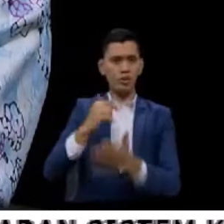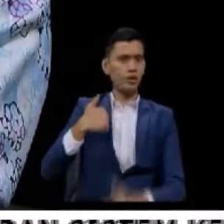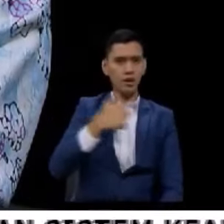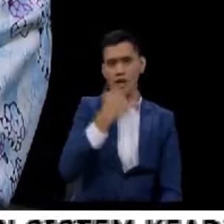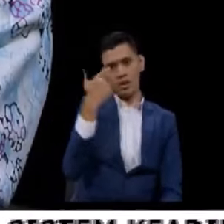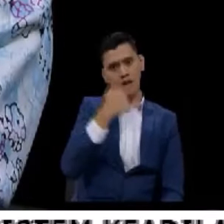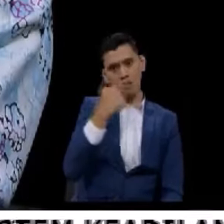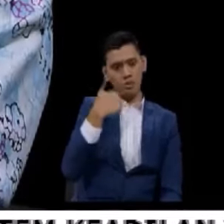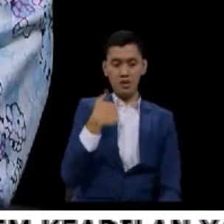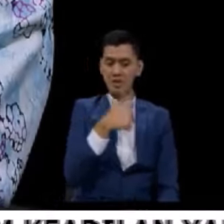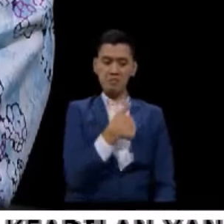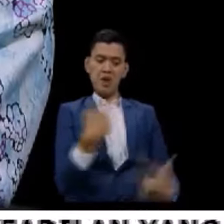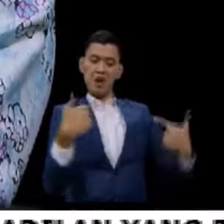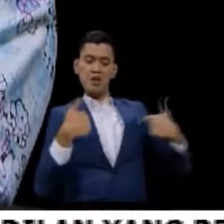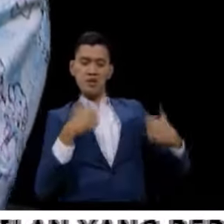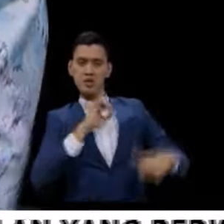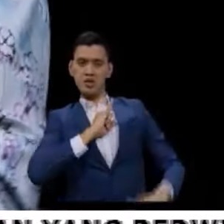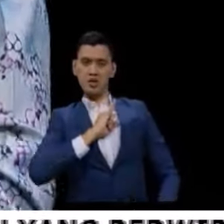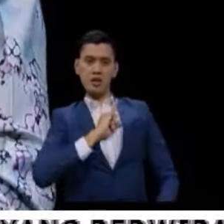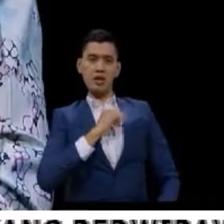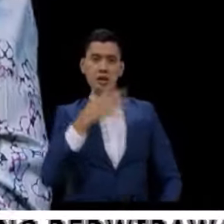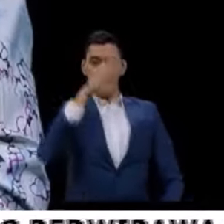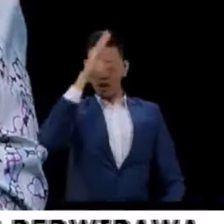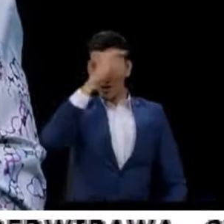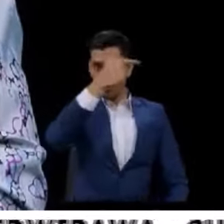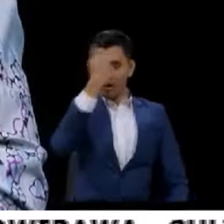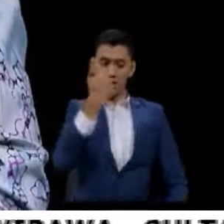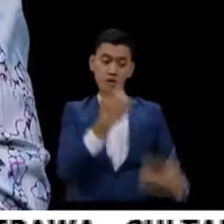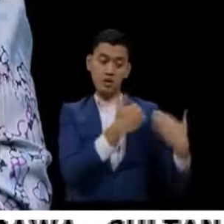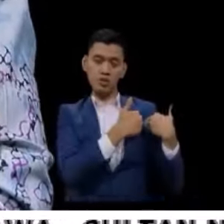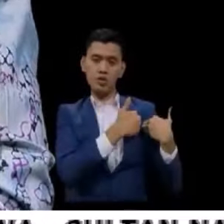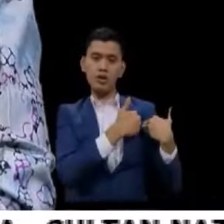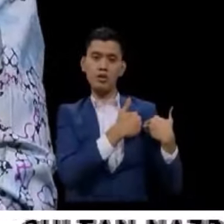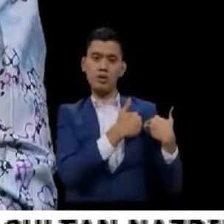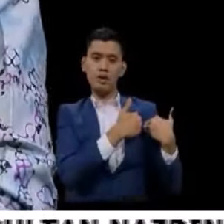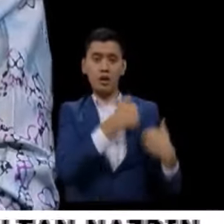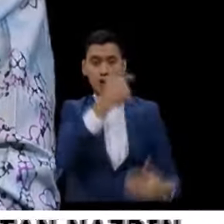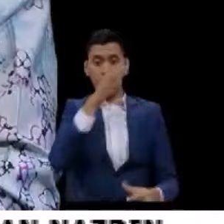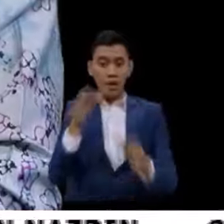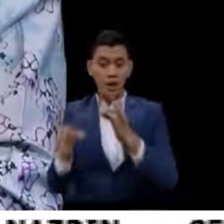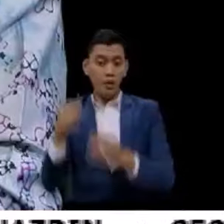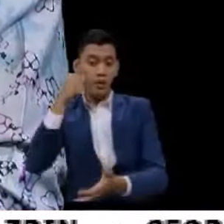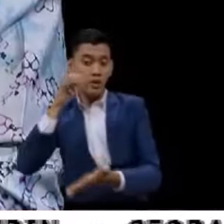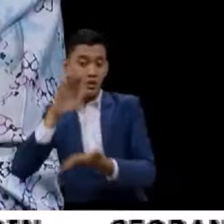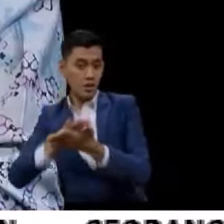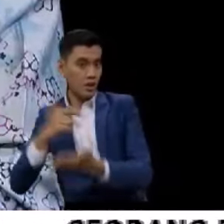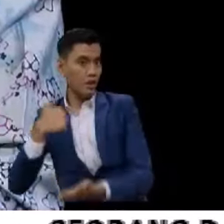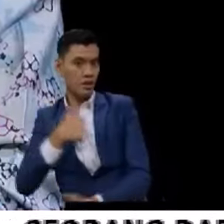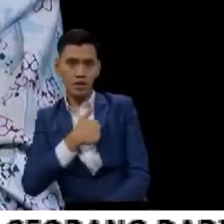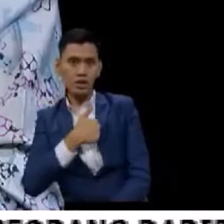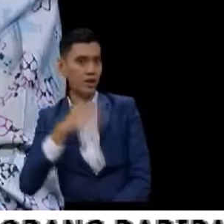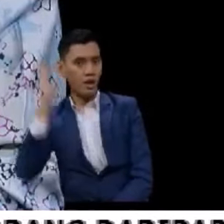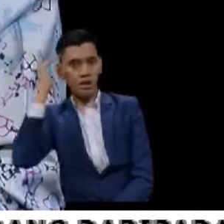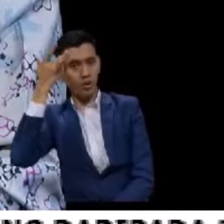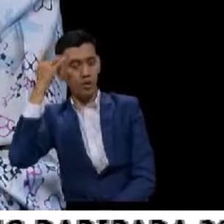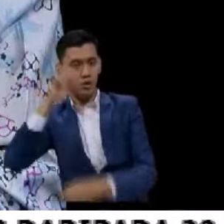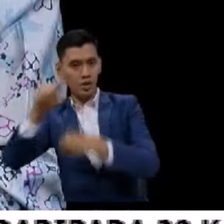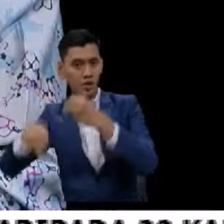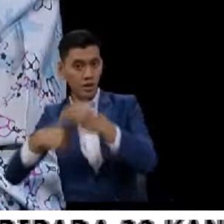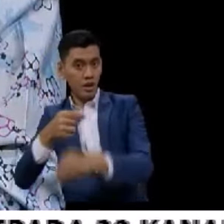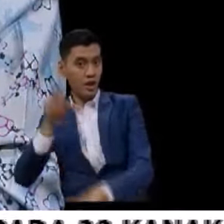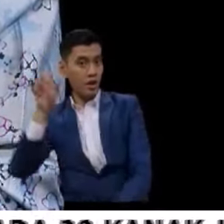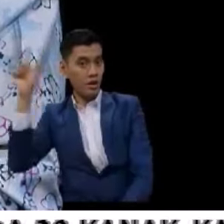kita duet sebagai laki-laki ini sebab clay istri kita jahil Mbak agama kita sebagai oleh kita Jawab